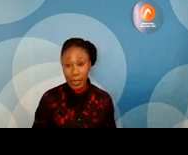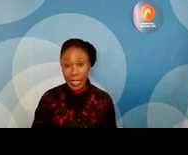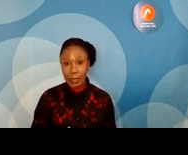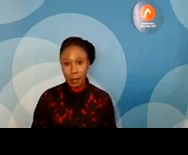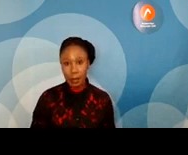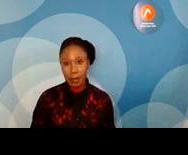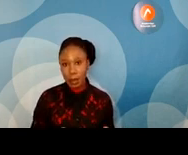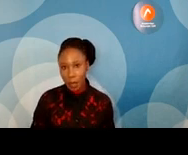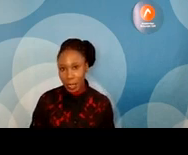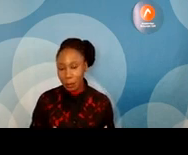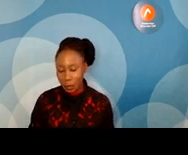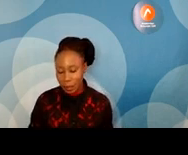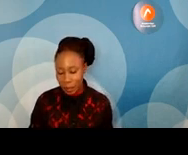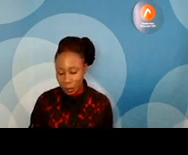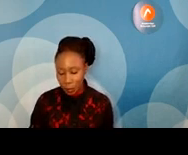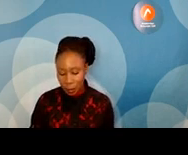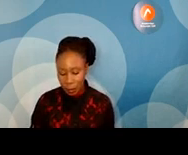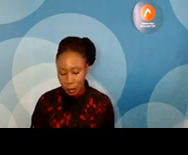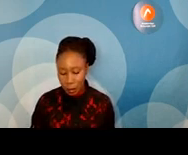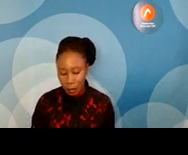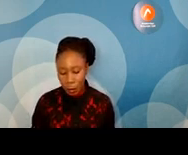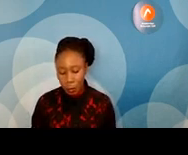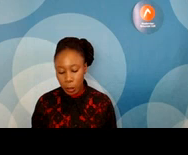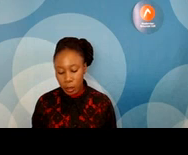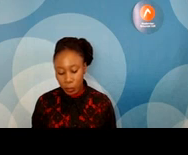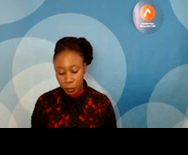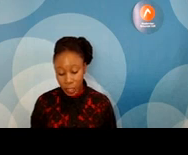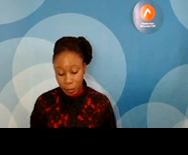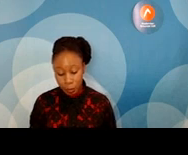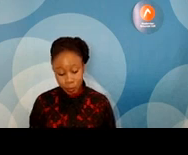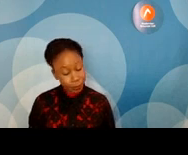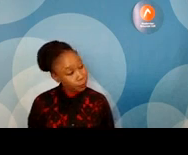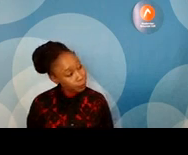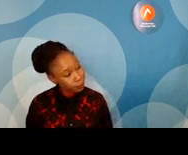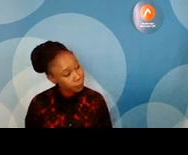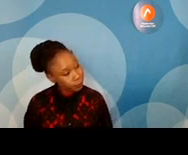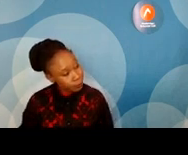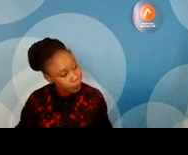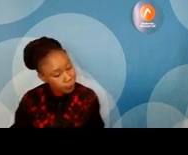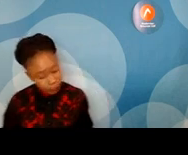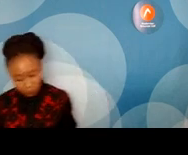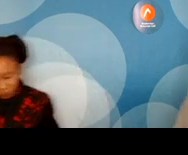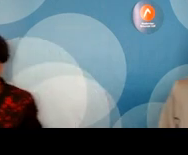ett längre arbetsliv ska vara möjligt för fler.